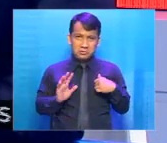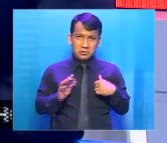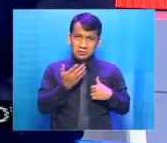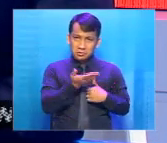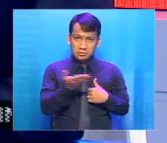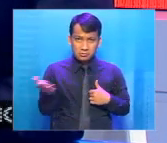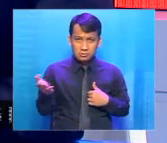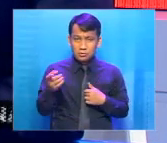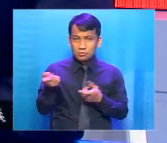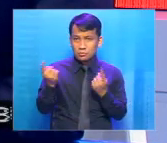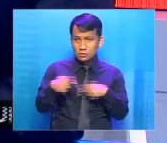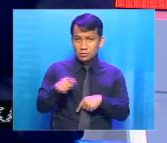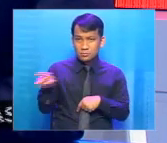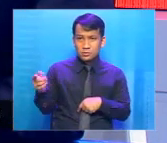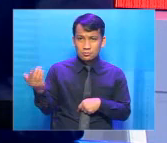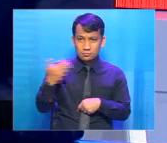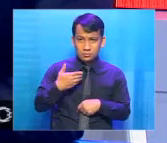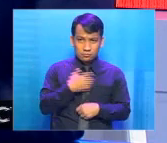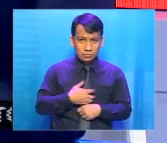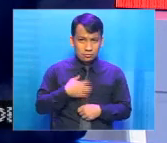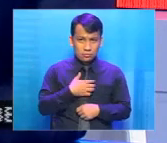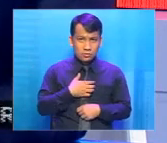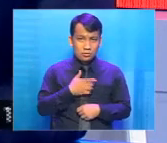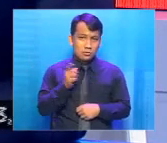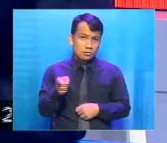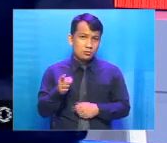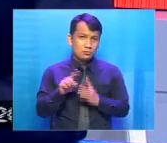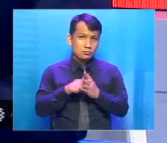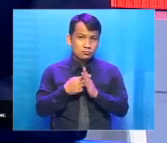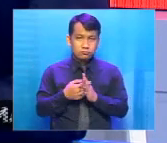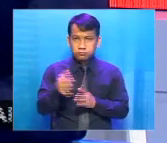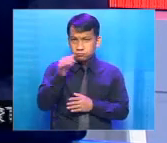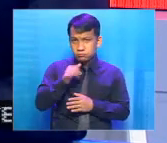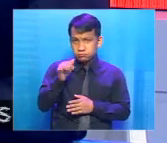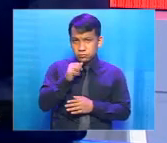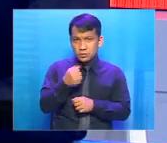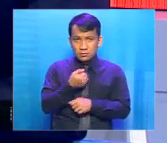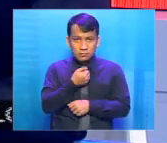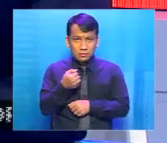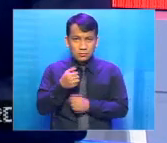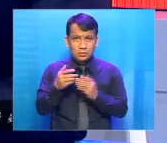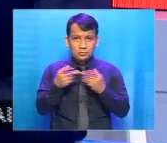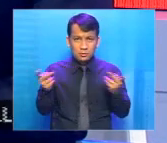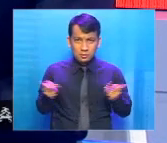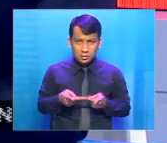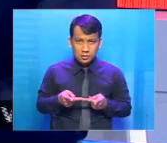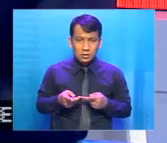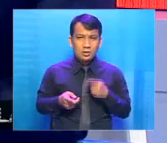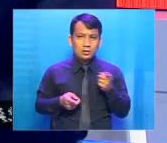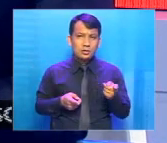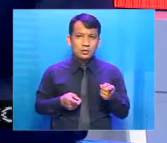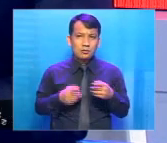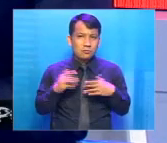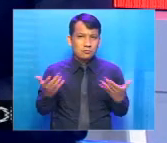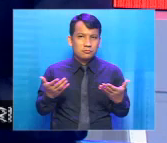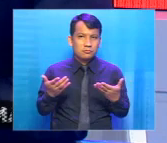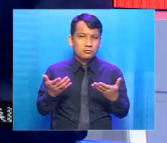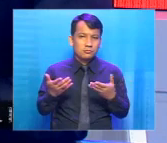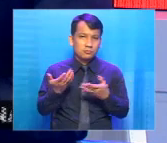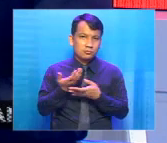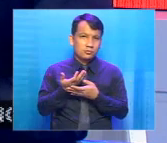Kaya itong mamang pulis na inireklamo sa inyong lingkod na pasimuno ng inuman at videoke sa kanilang lugar, wala yang